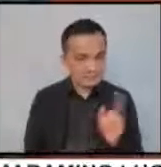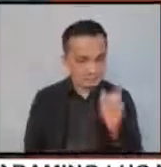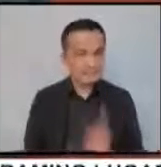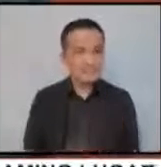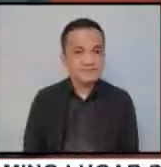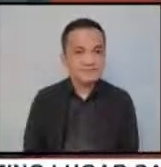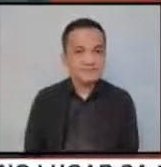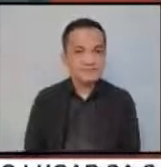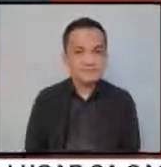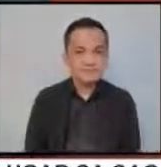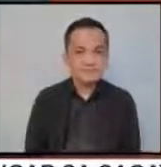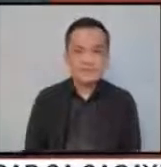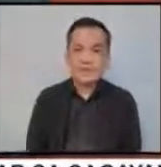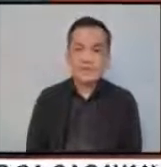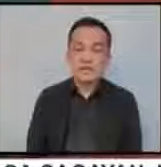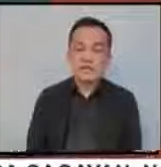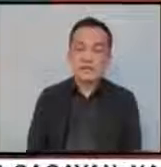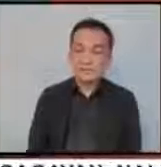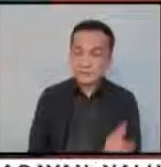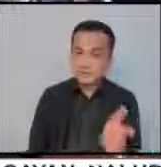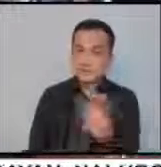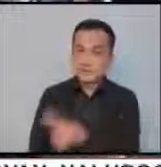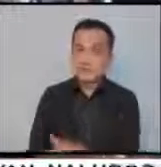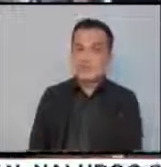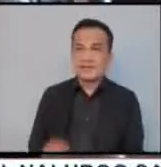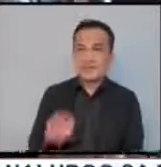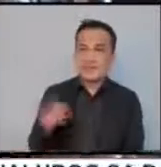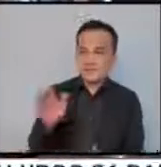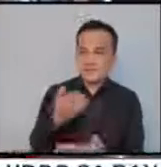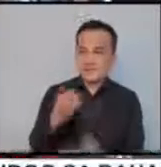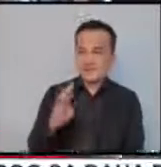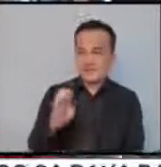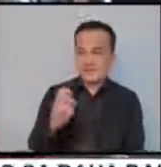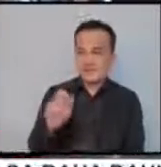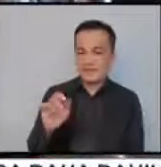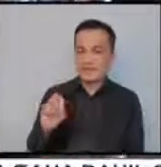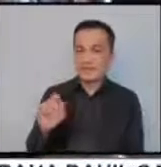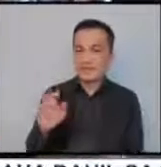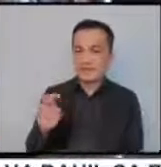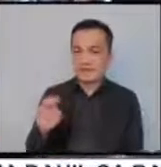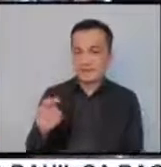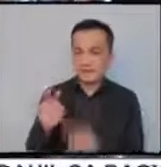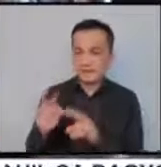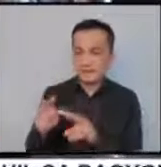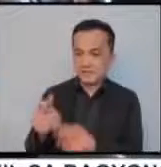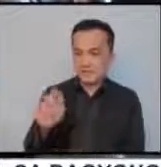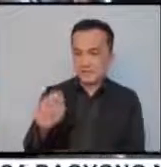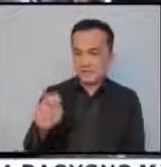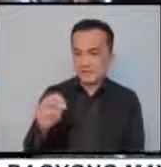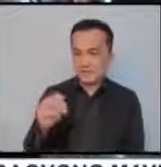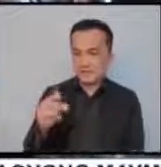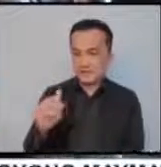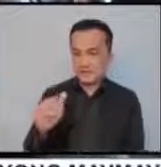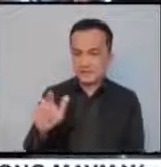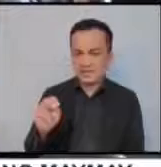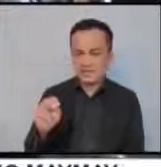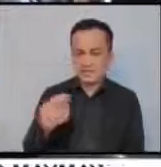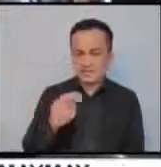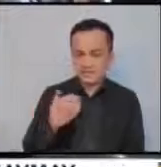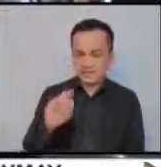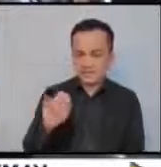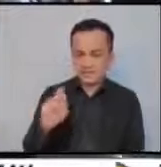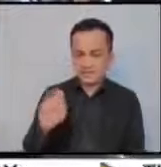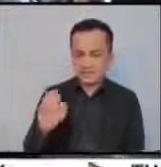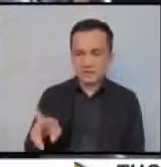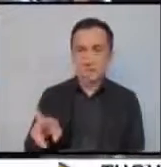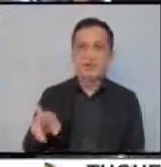Ang concert po namin na Bekenemen ay mapapanood po sa tanghalang Nicanor Abelardo ng Cultural Center of the